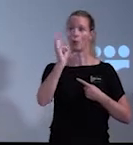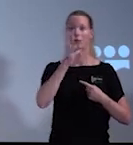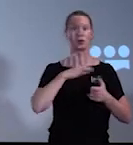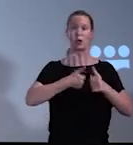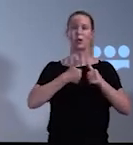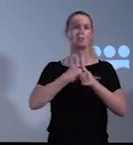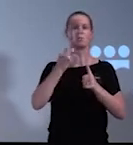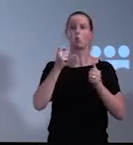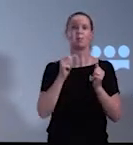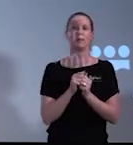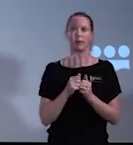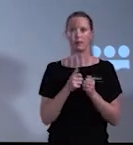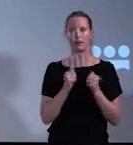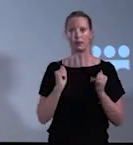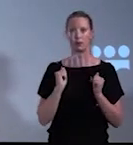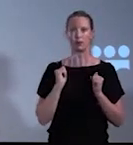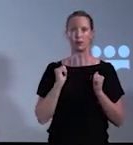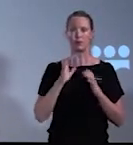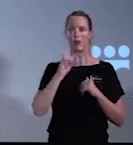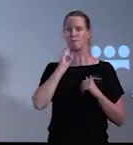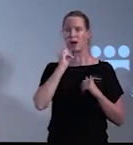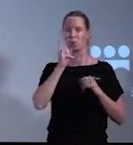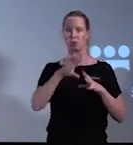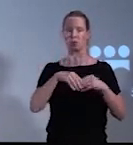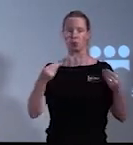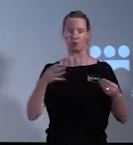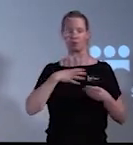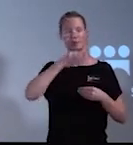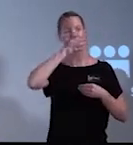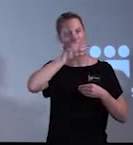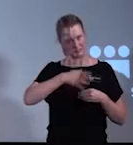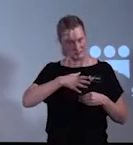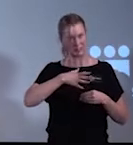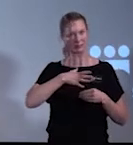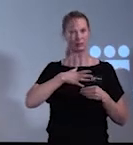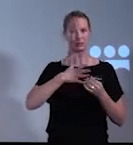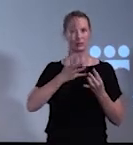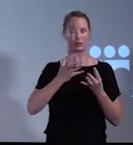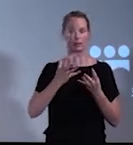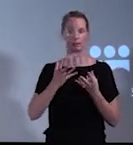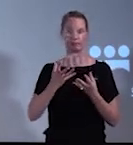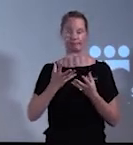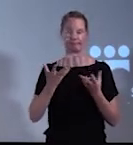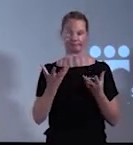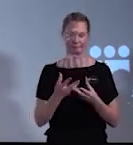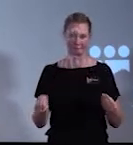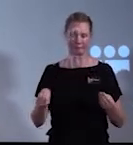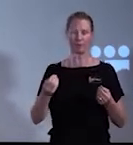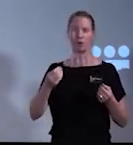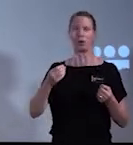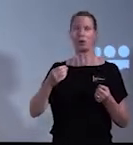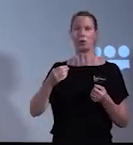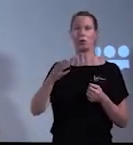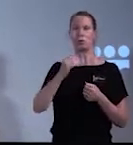garanti för någonting. Men det är klart att årliga budgetar riskerar ju alltid att urholka. Och därför måste vi börja